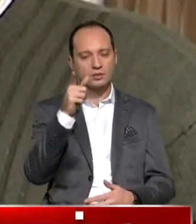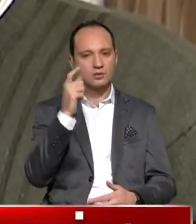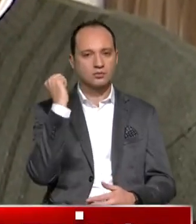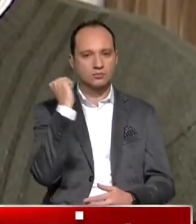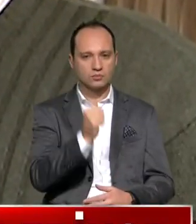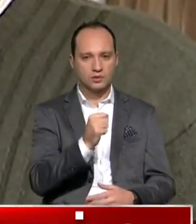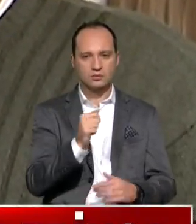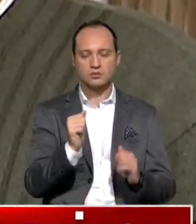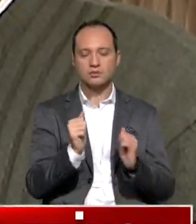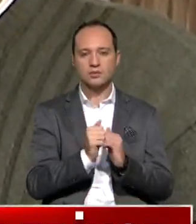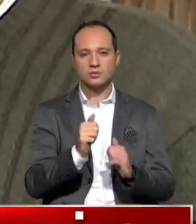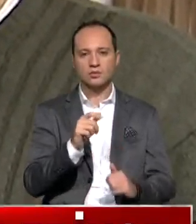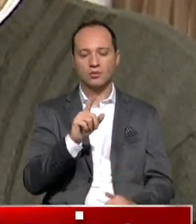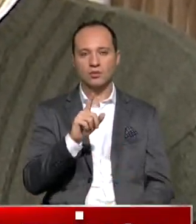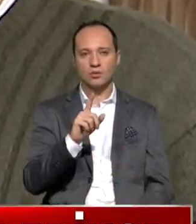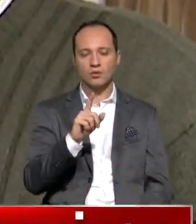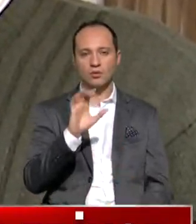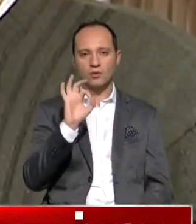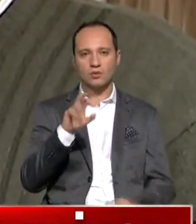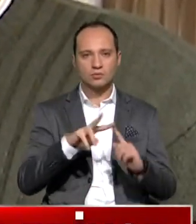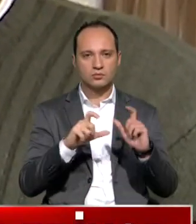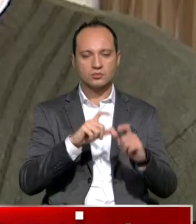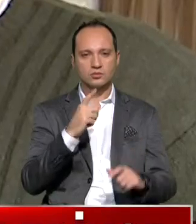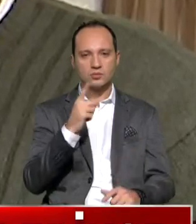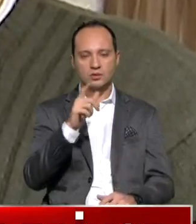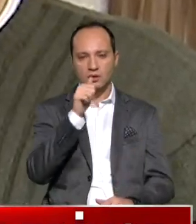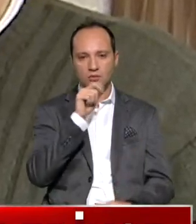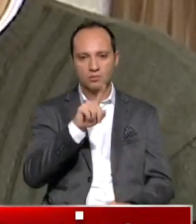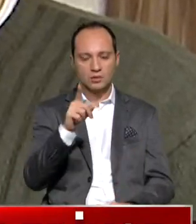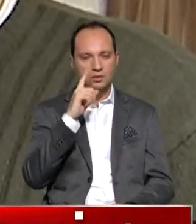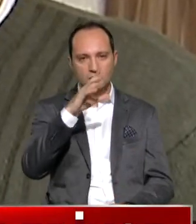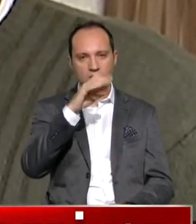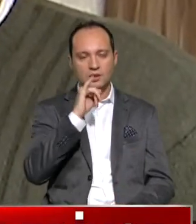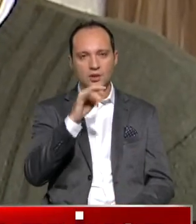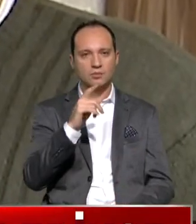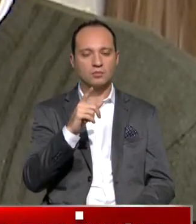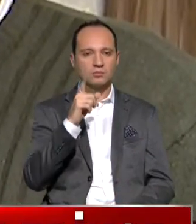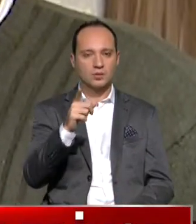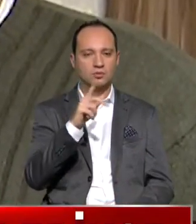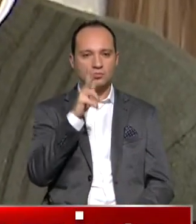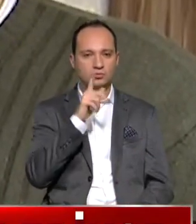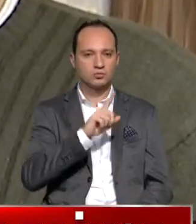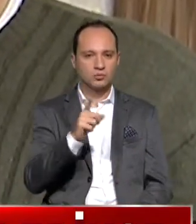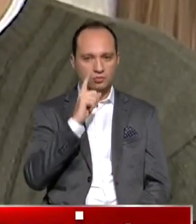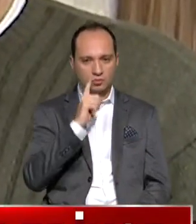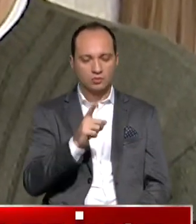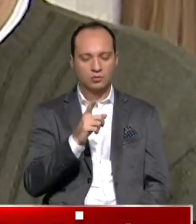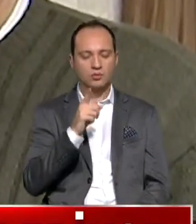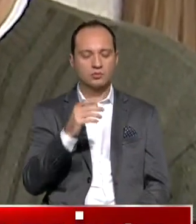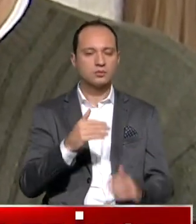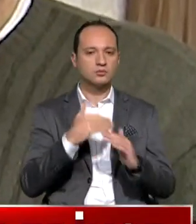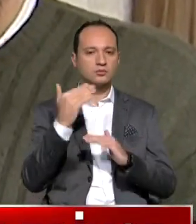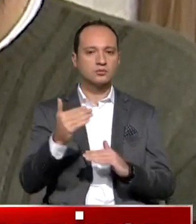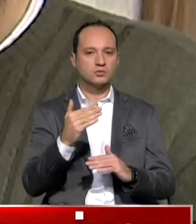üssünü vurmasıyla birlikte ons 1611'leri gördü. Gram TL'de 310 seviyelerini gördü. Ama ondan